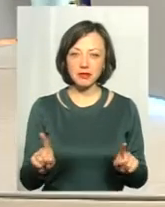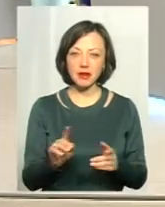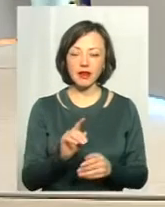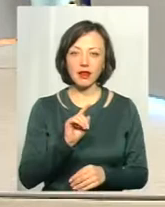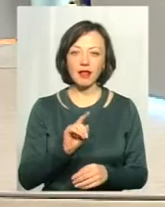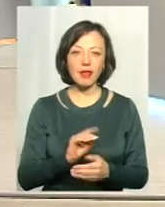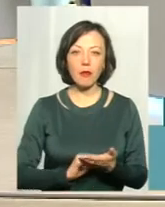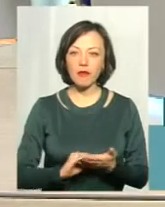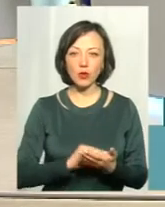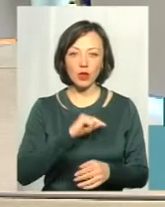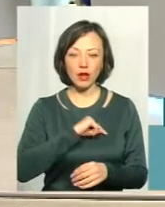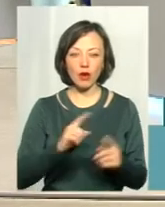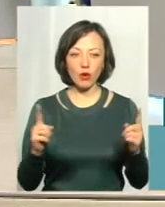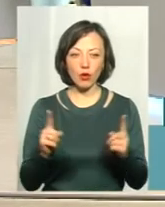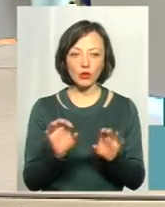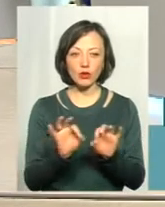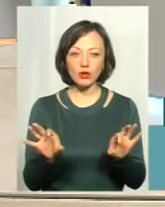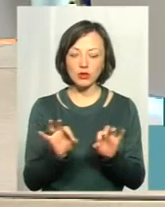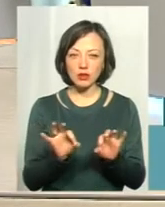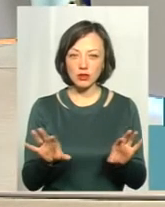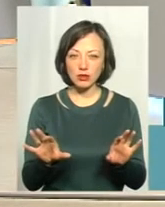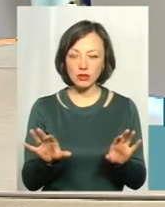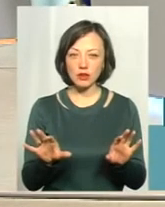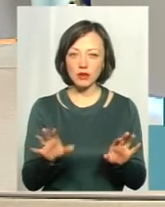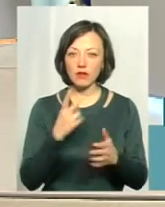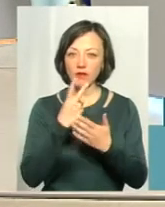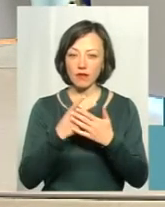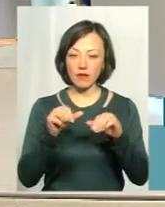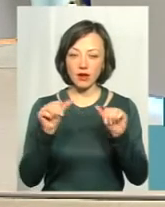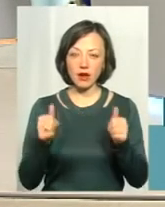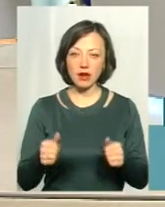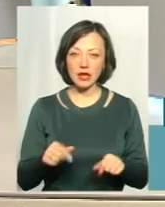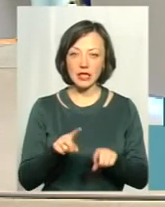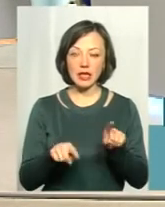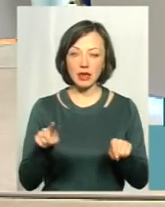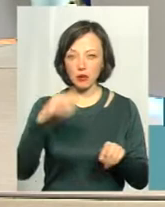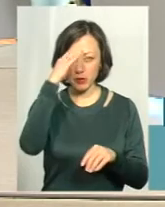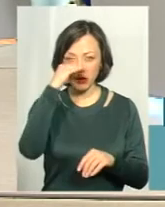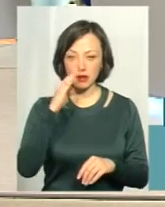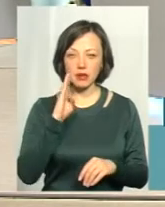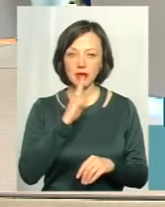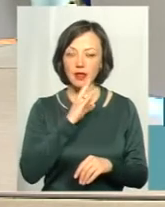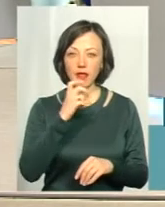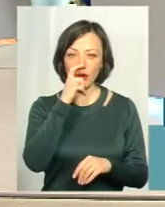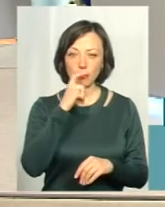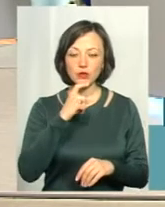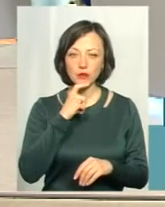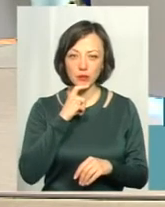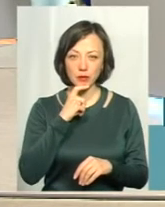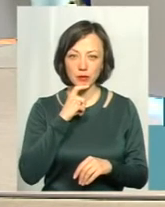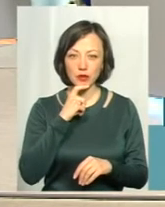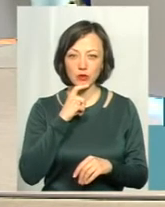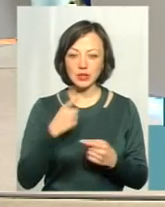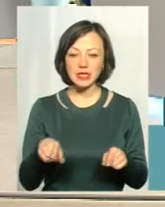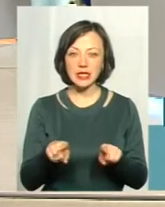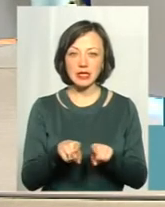Ну, я так коротко розкажу, зовнішній вигляд, бо деякі батьки не розуміють, що от з